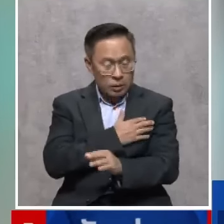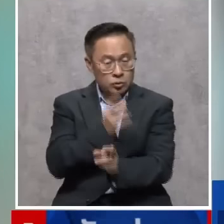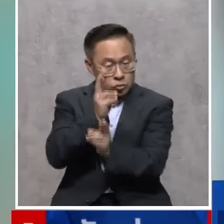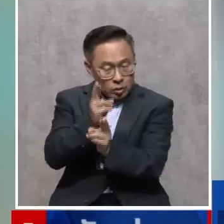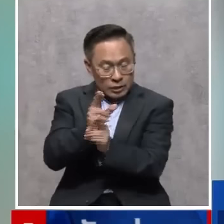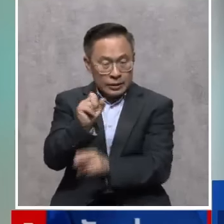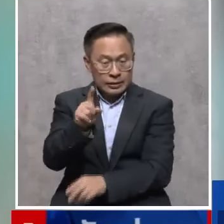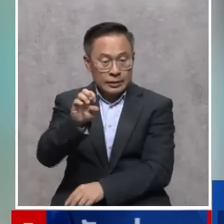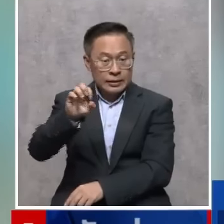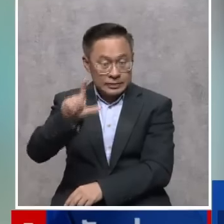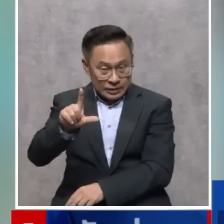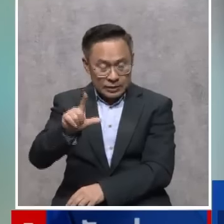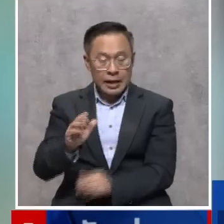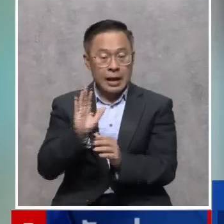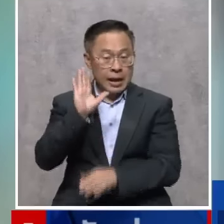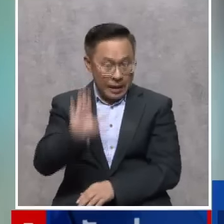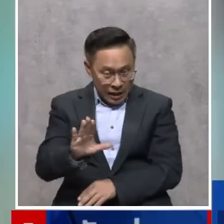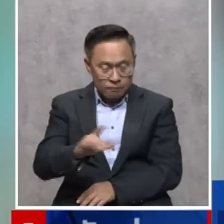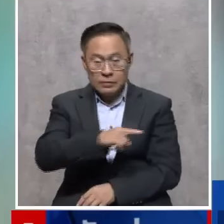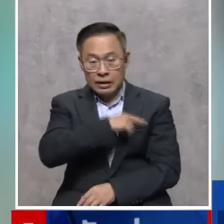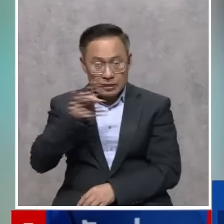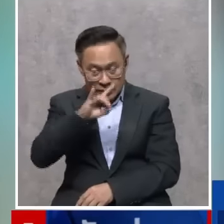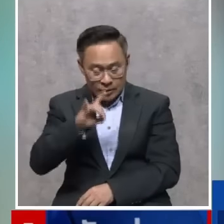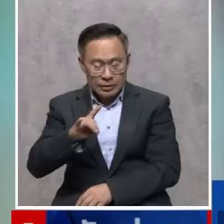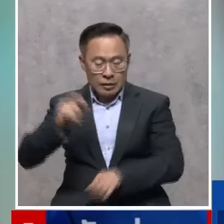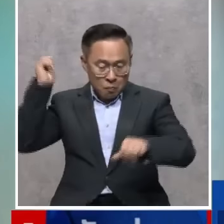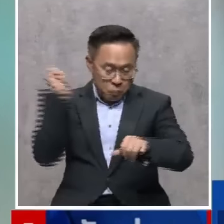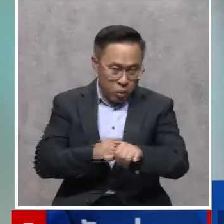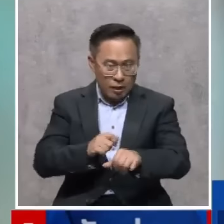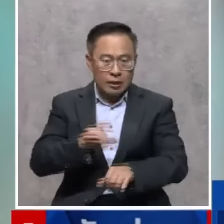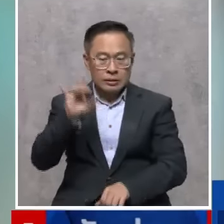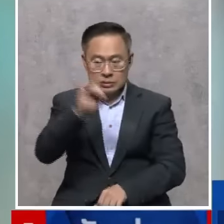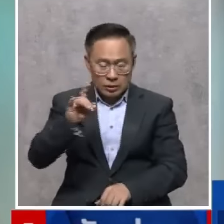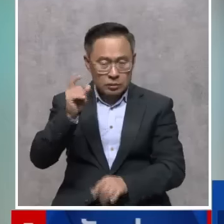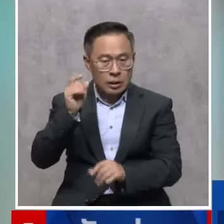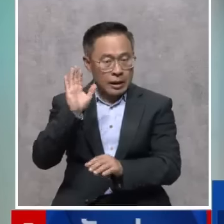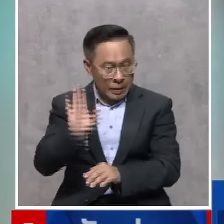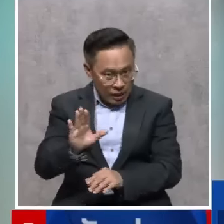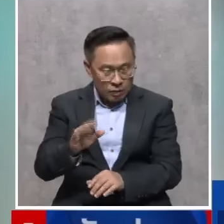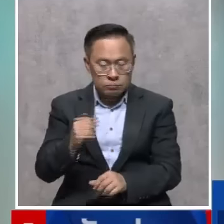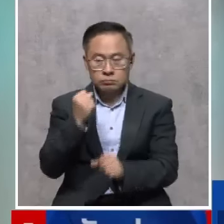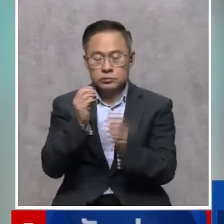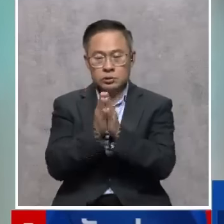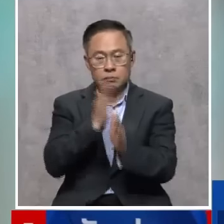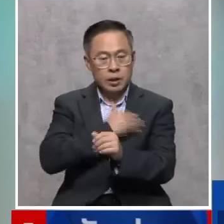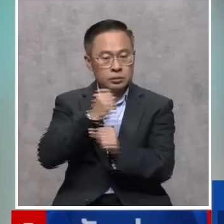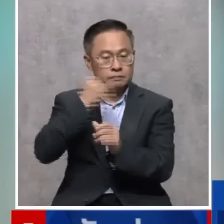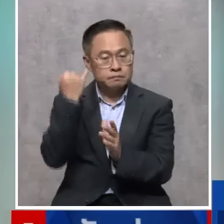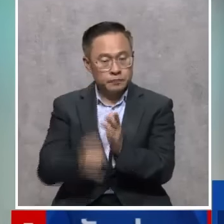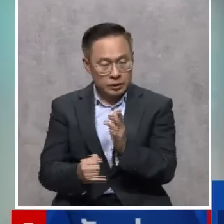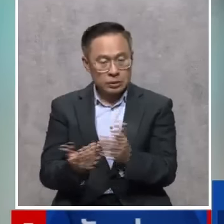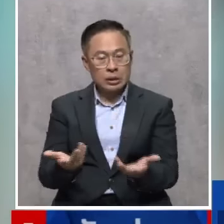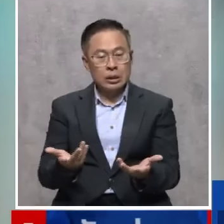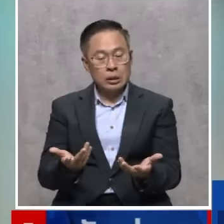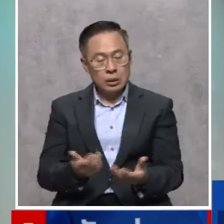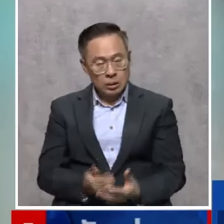นะ 227ข้ออ ันนี้แค่ข้อไม่ฆ่าสัตว์ตัดชีวิตอะไรแค่ศีล5เนี่ย ก็ทำไม่ได้แล้วอ่ะ ก็นั่นน่ะสิคะแล้